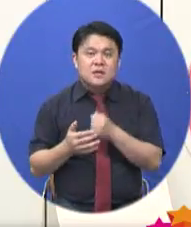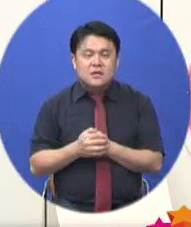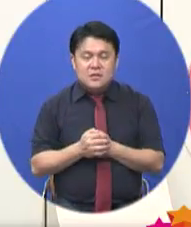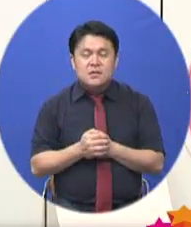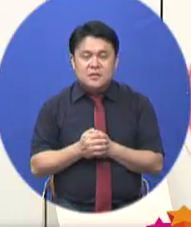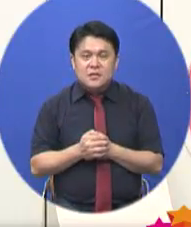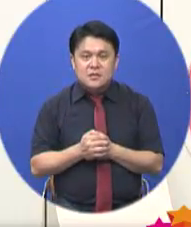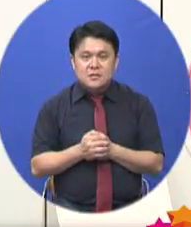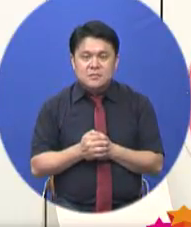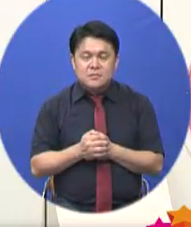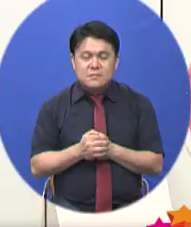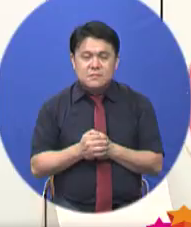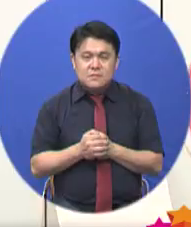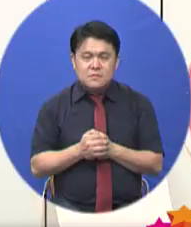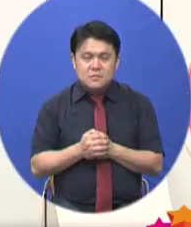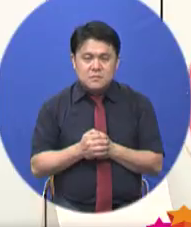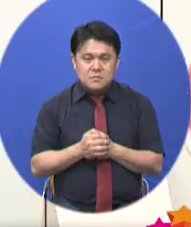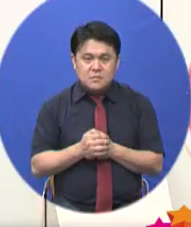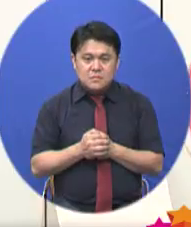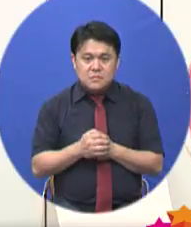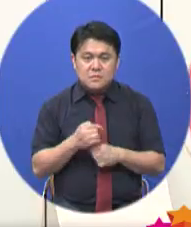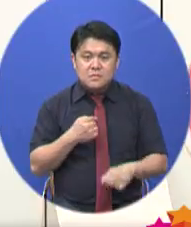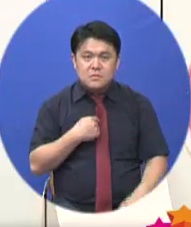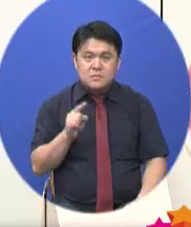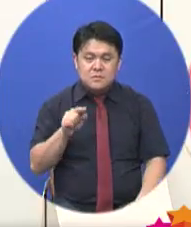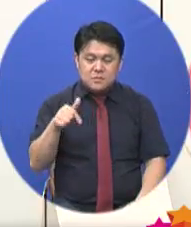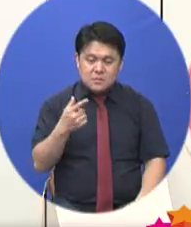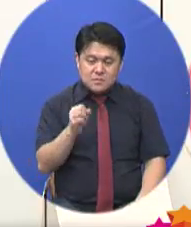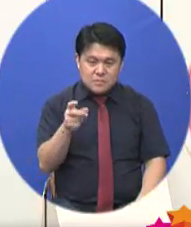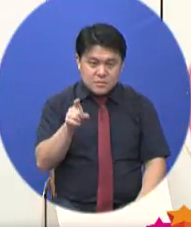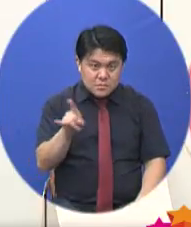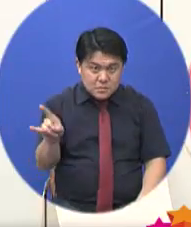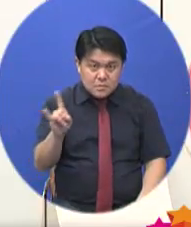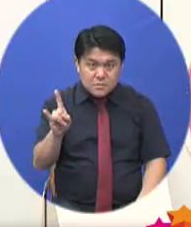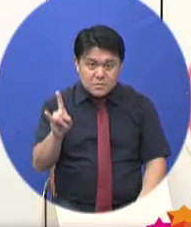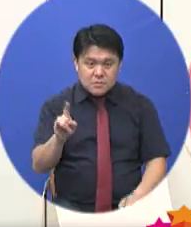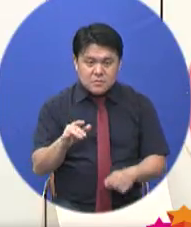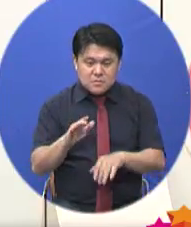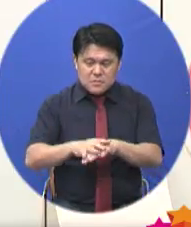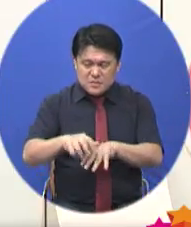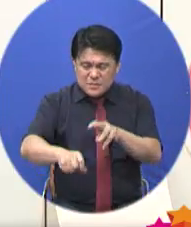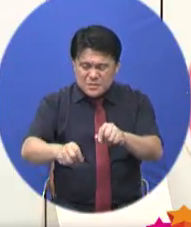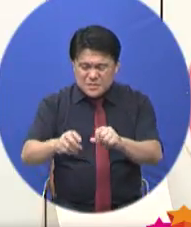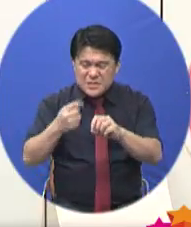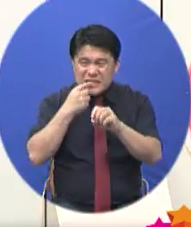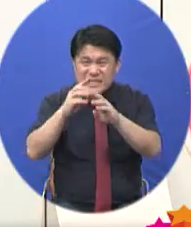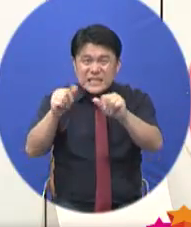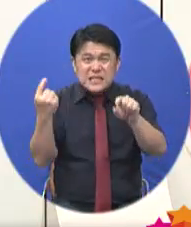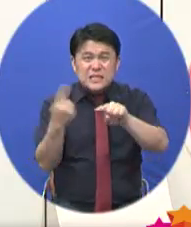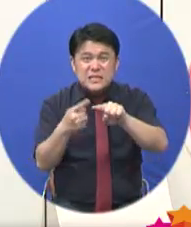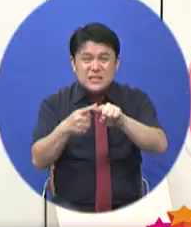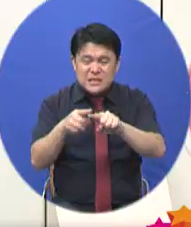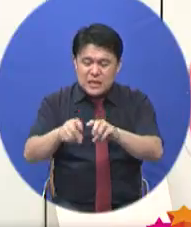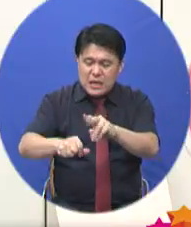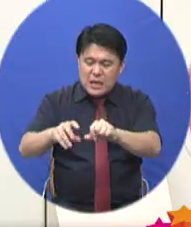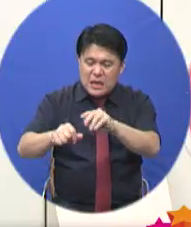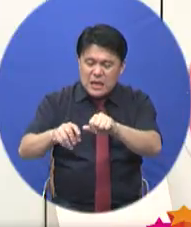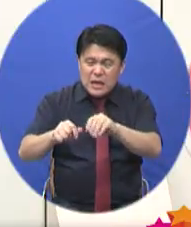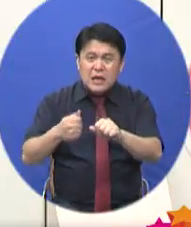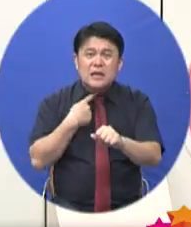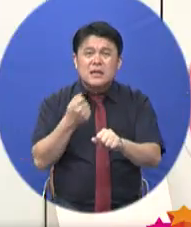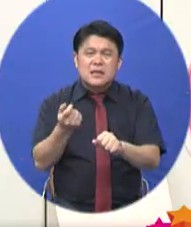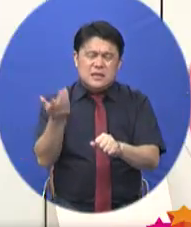네. 그 후유증이 저는 그 고엽제를 손으로 엄청 그 밀가루 같아요. 하하. 제가